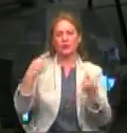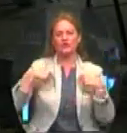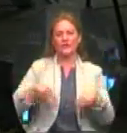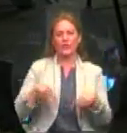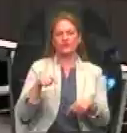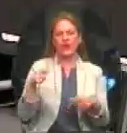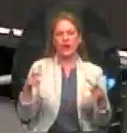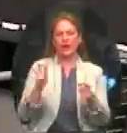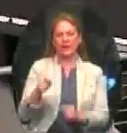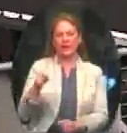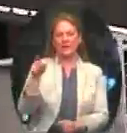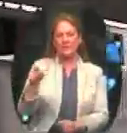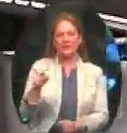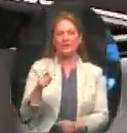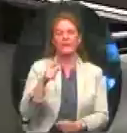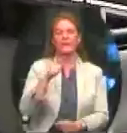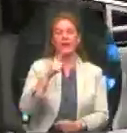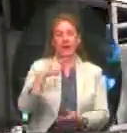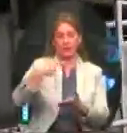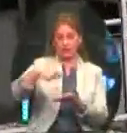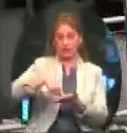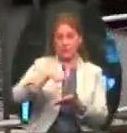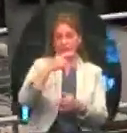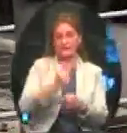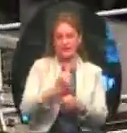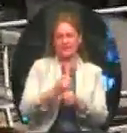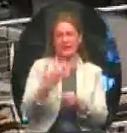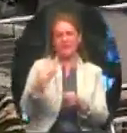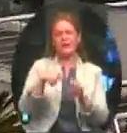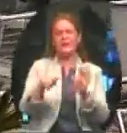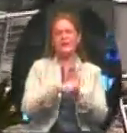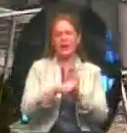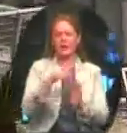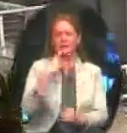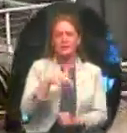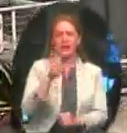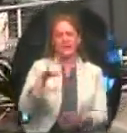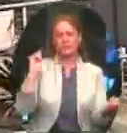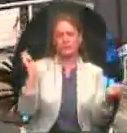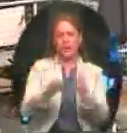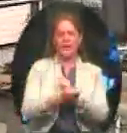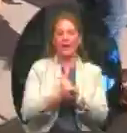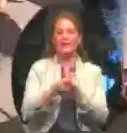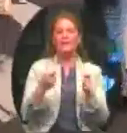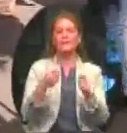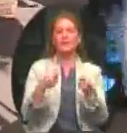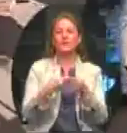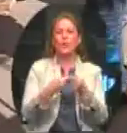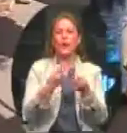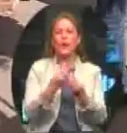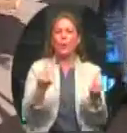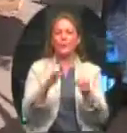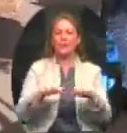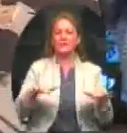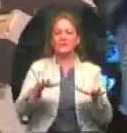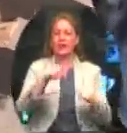ולאגף המחשוב. מעבר לשיפוץ שנעשה על פי התקן הישראלי, יש גם מהפכה בתחום איכות הסביבה. גם זה על פי החלטה של